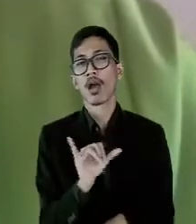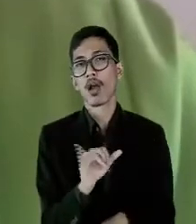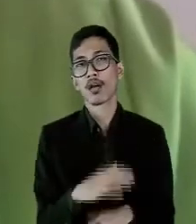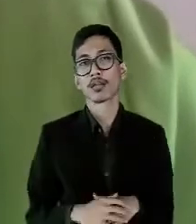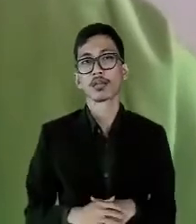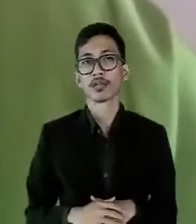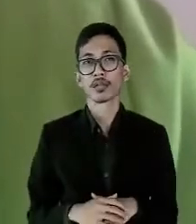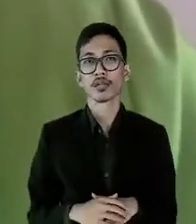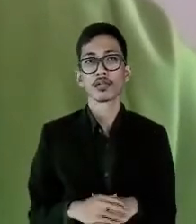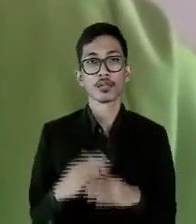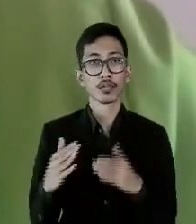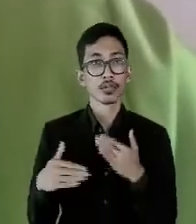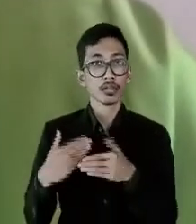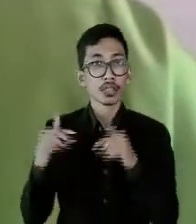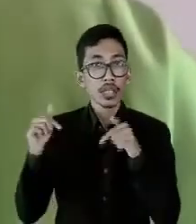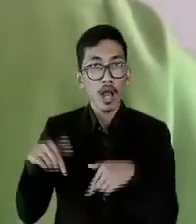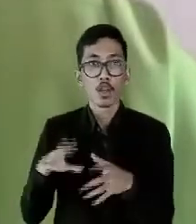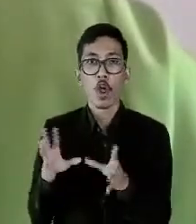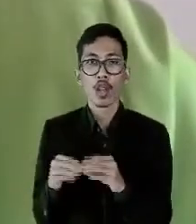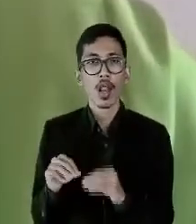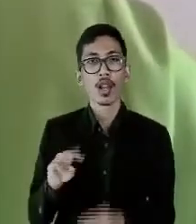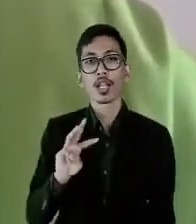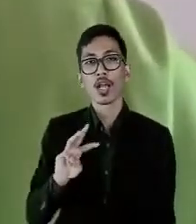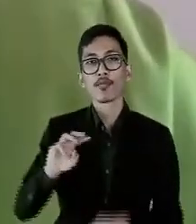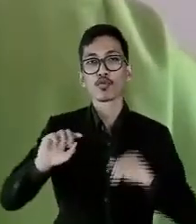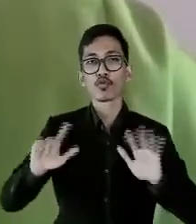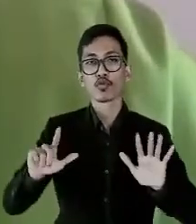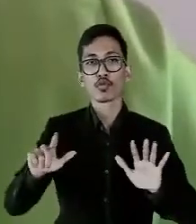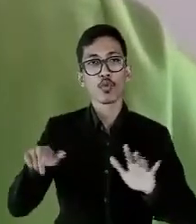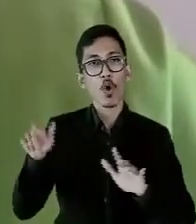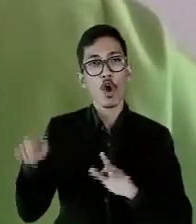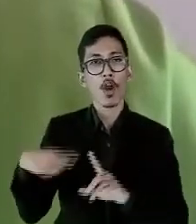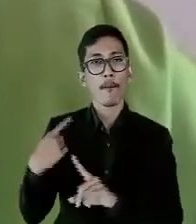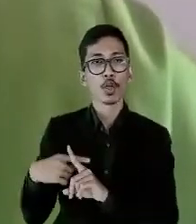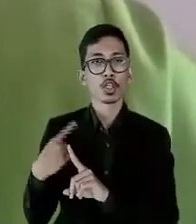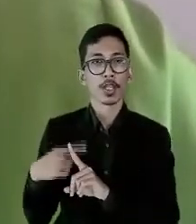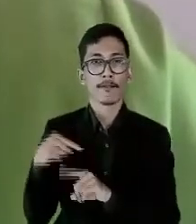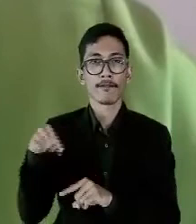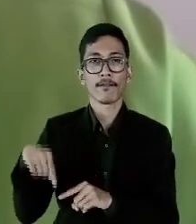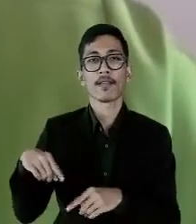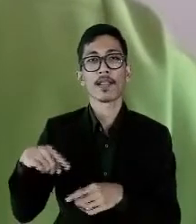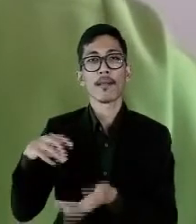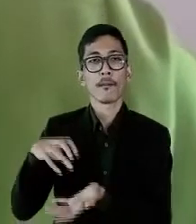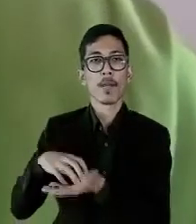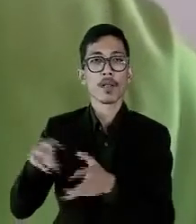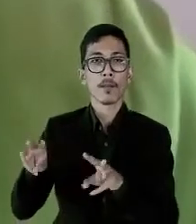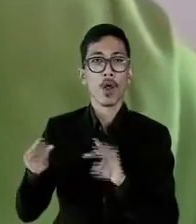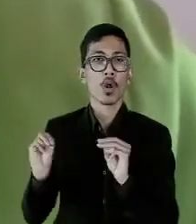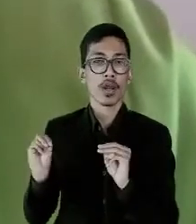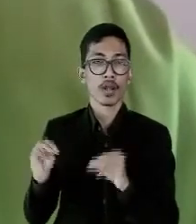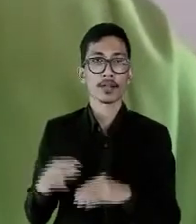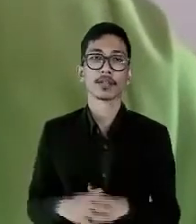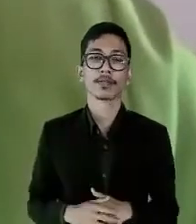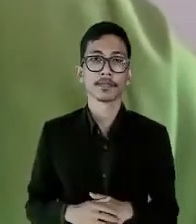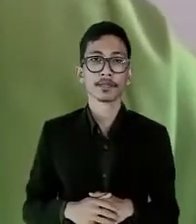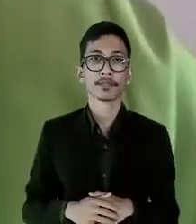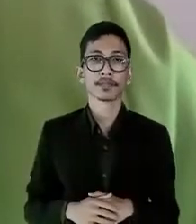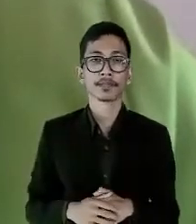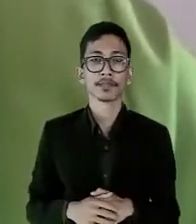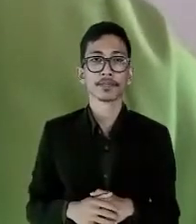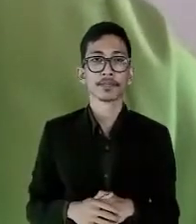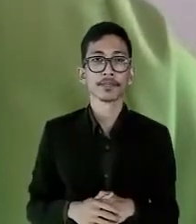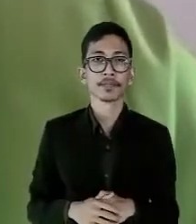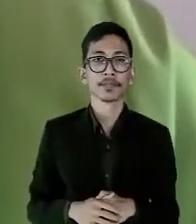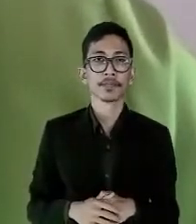yang terkonfirmasi. Nah ini tantangan berat di PON ya. Kita klaster Merauke, bagaimana